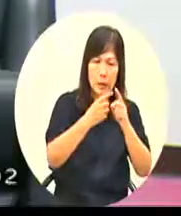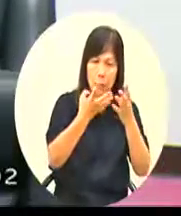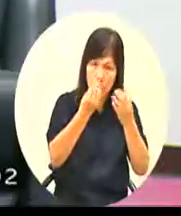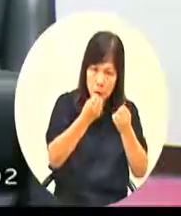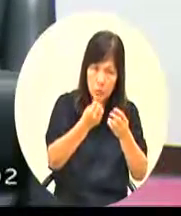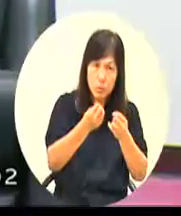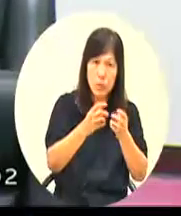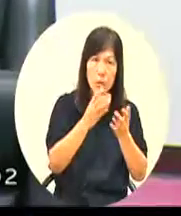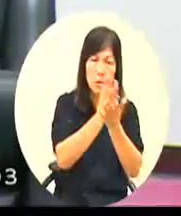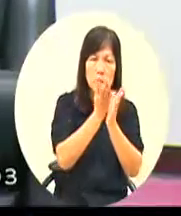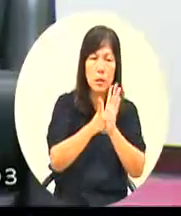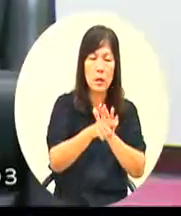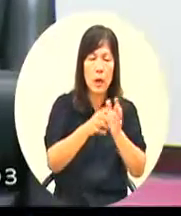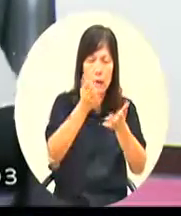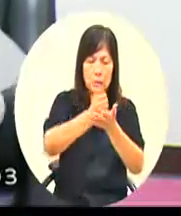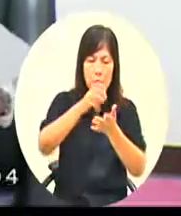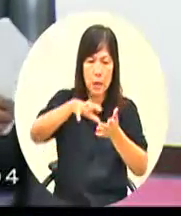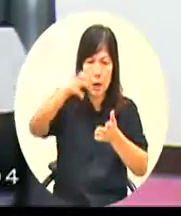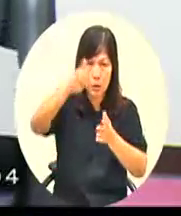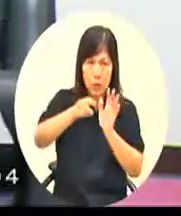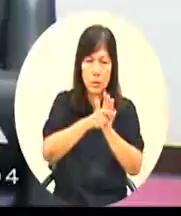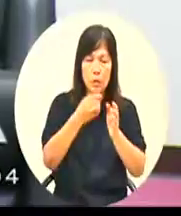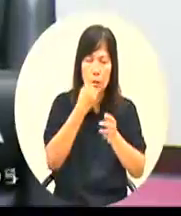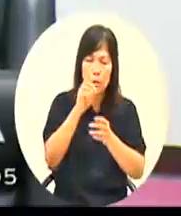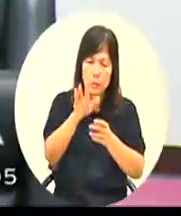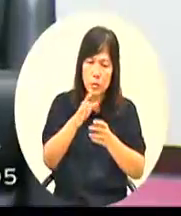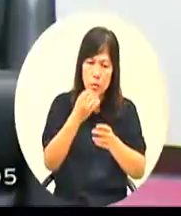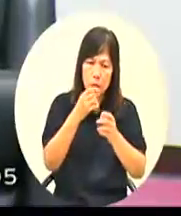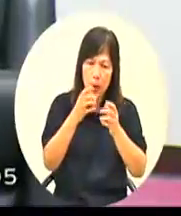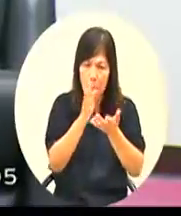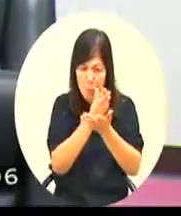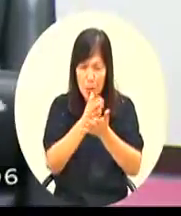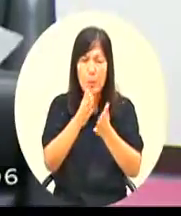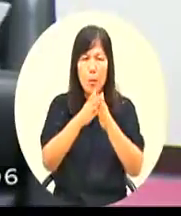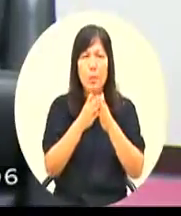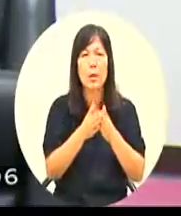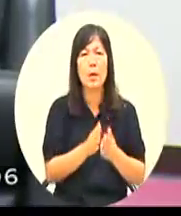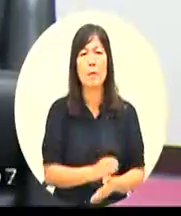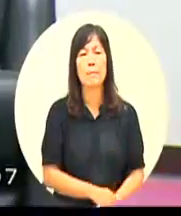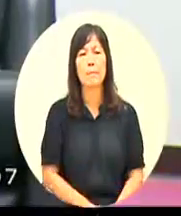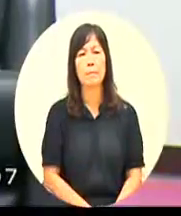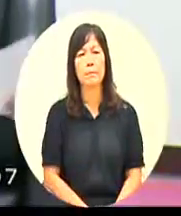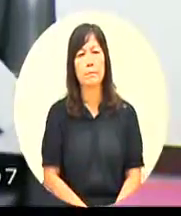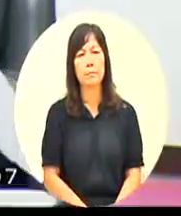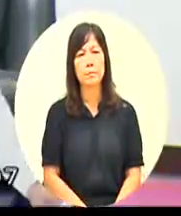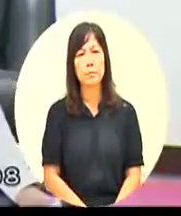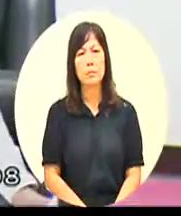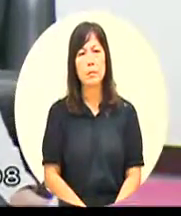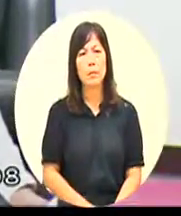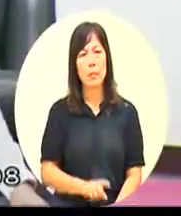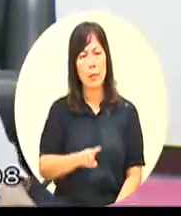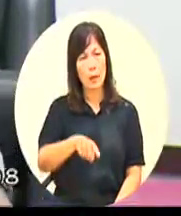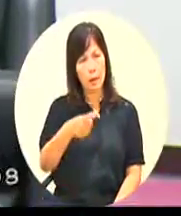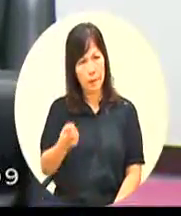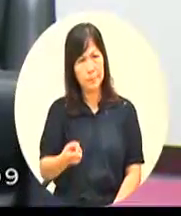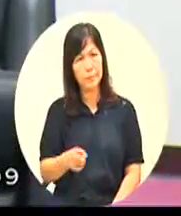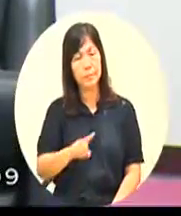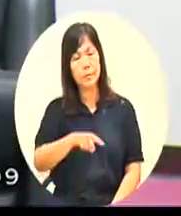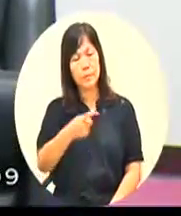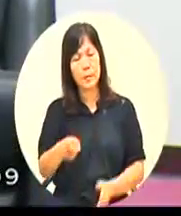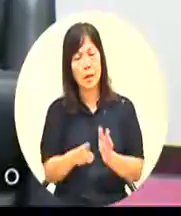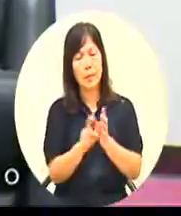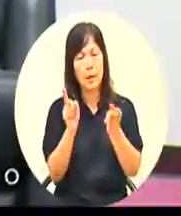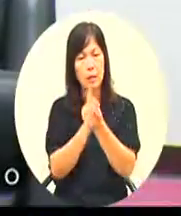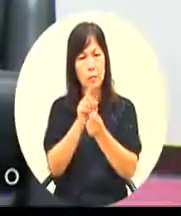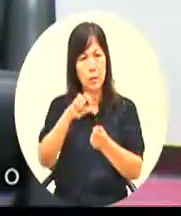等，也请我们的馆长做一个现场人数使用的一个评估。 好，那我再来要跟我们局